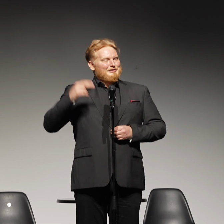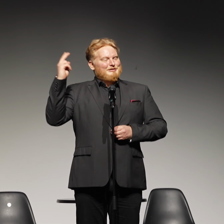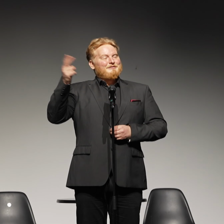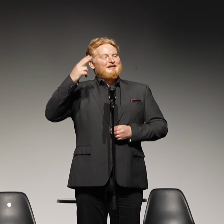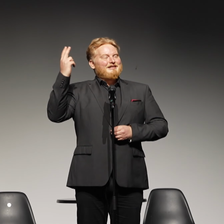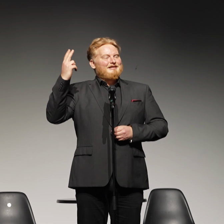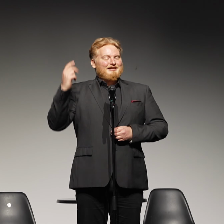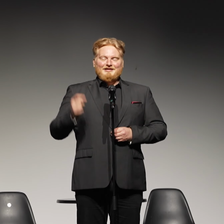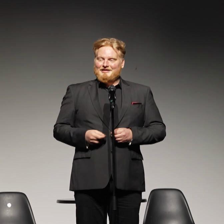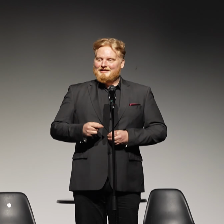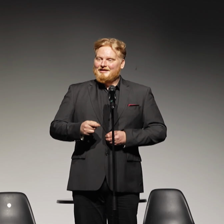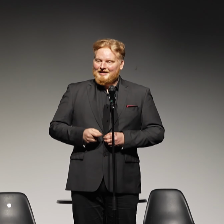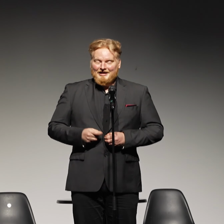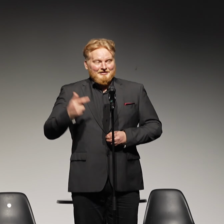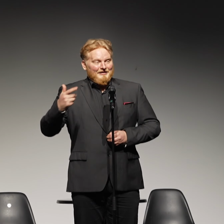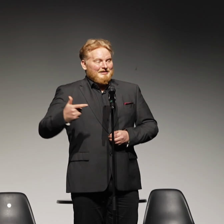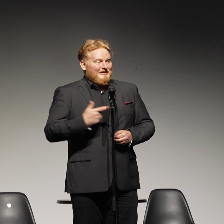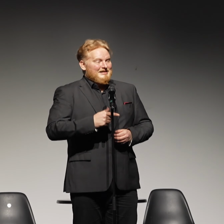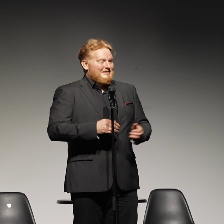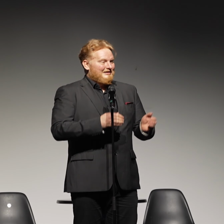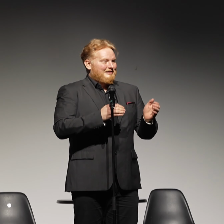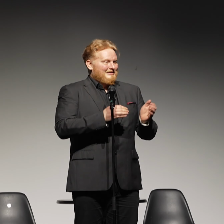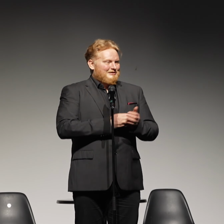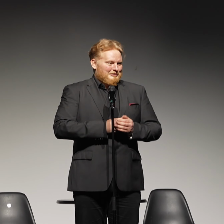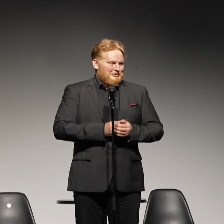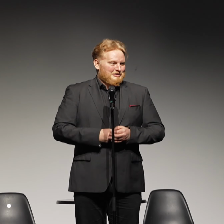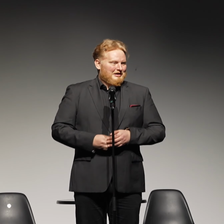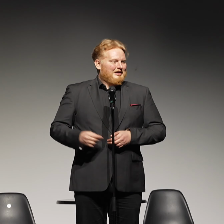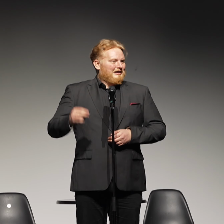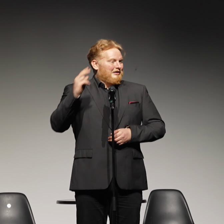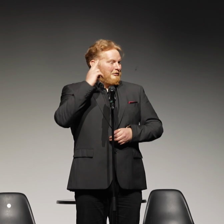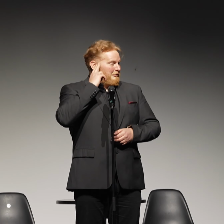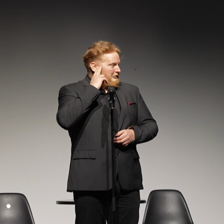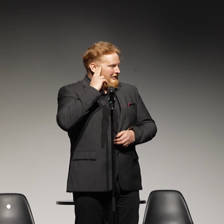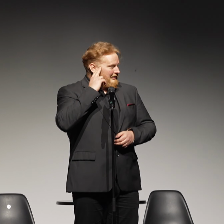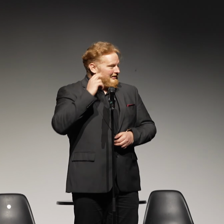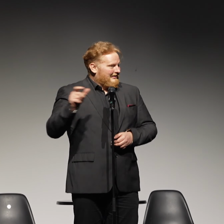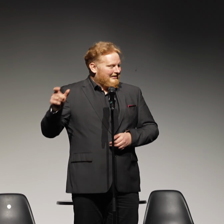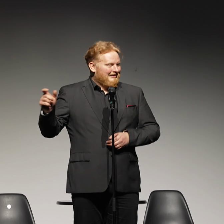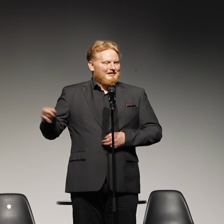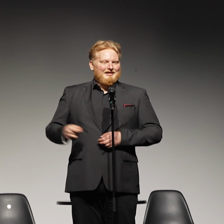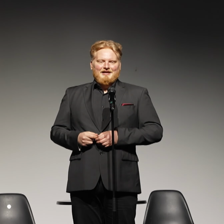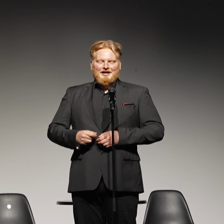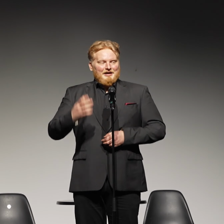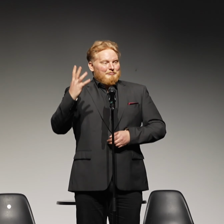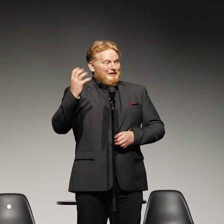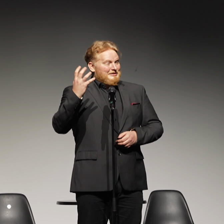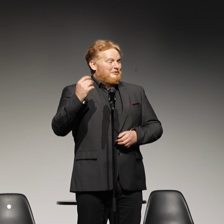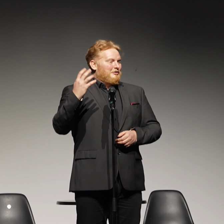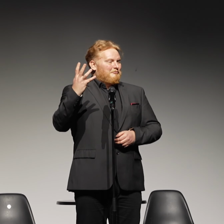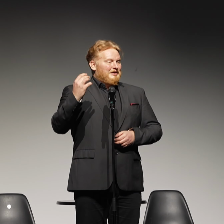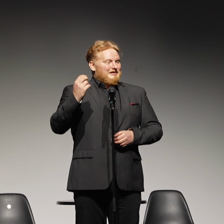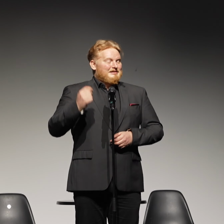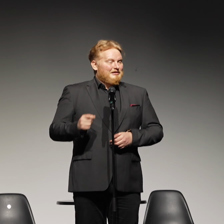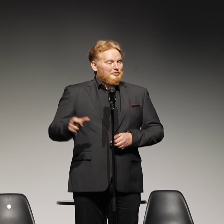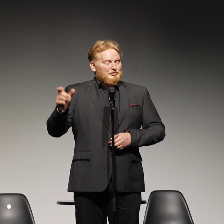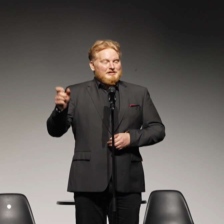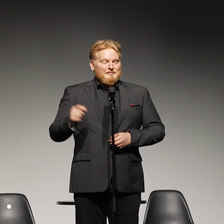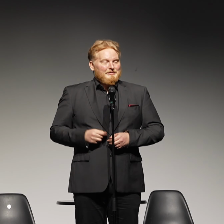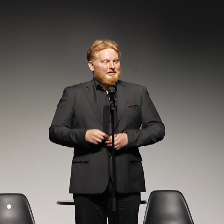V Sloveniji je 22 tisoč gluhih, 550